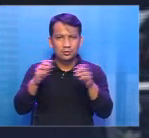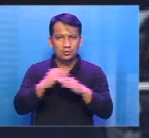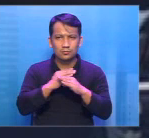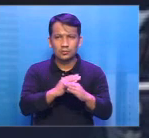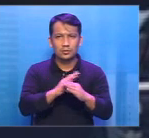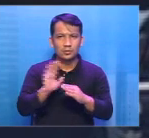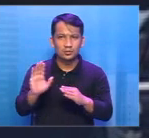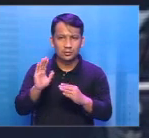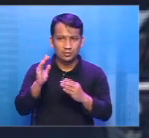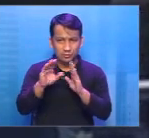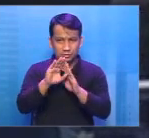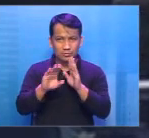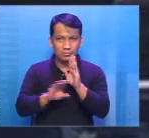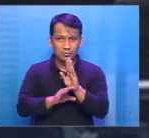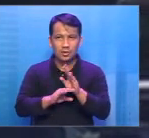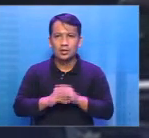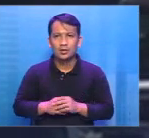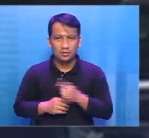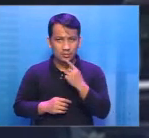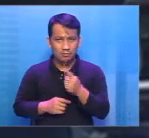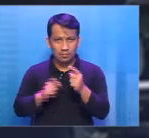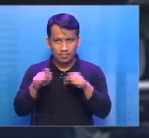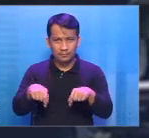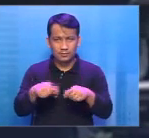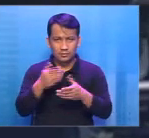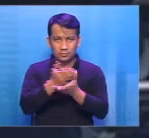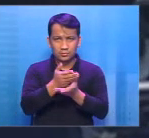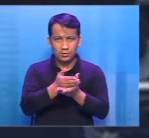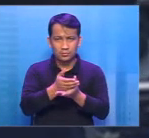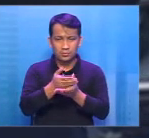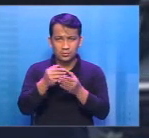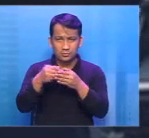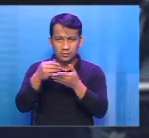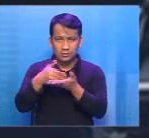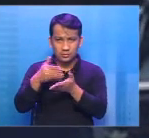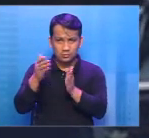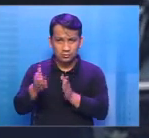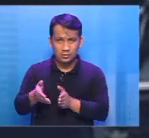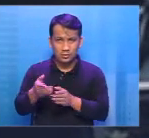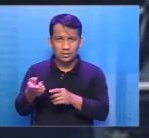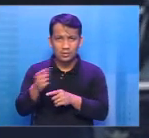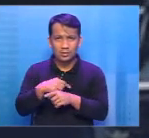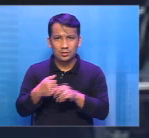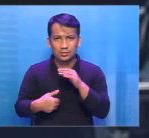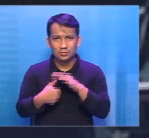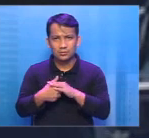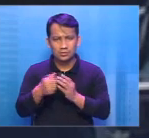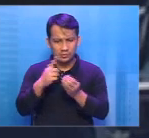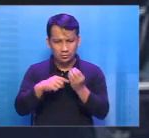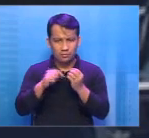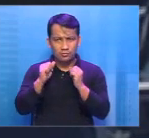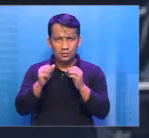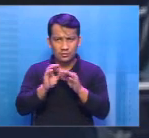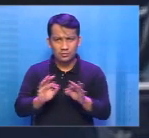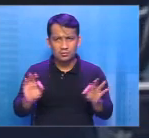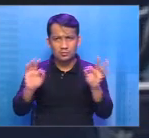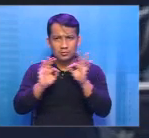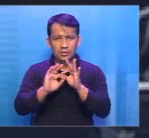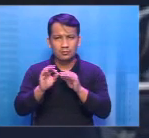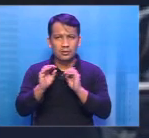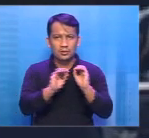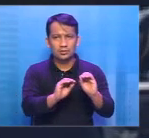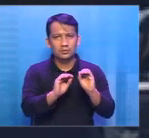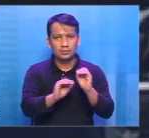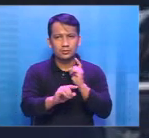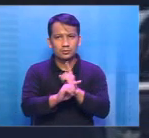protektado ng konstitusyon. Sa halip daw na pigilan ng mga estudyante na magsalita tungkol sa mga isyu, mas mainam na